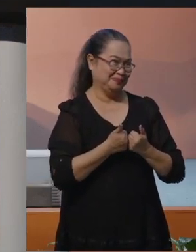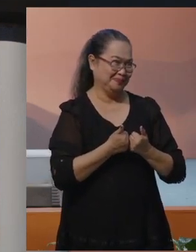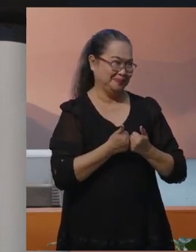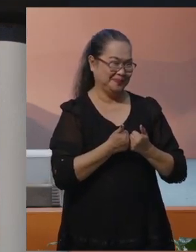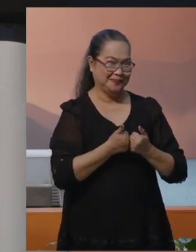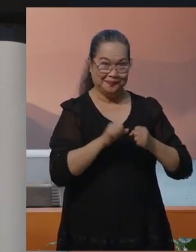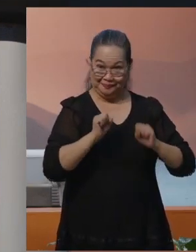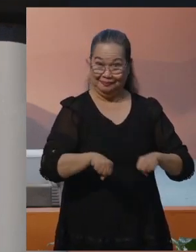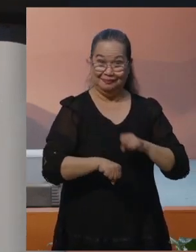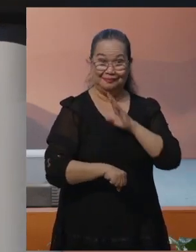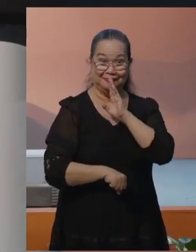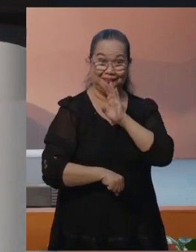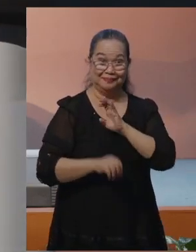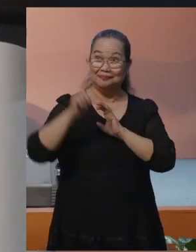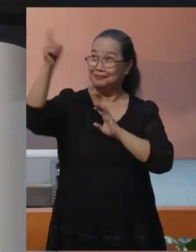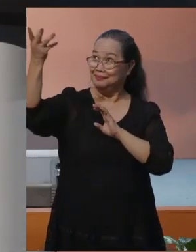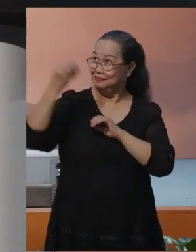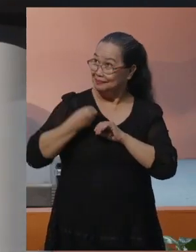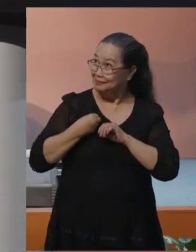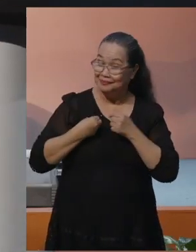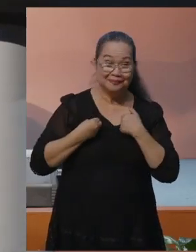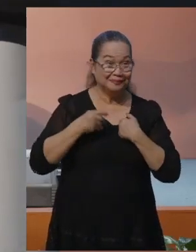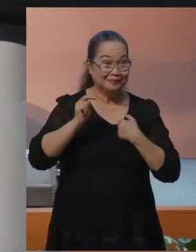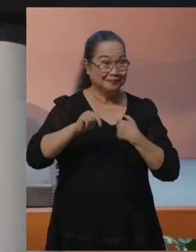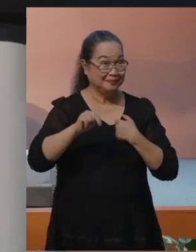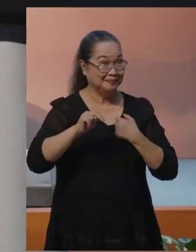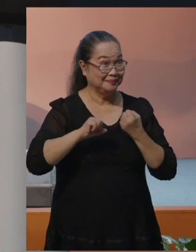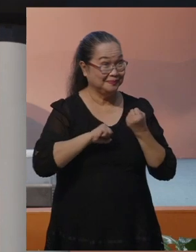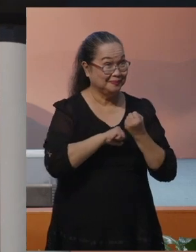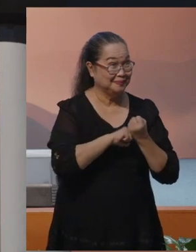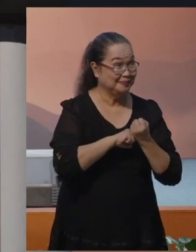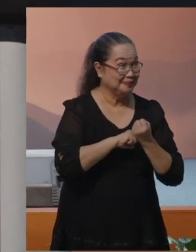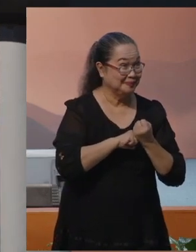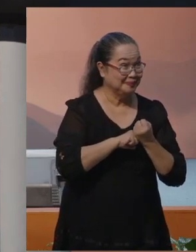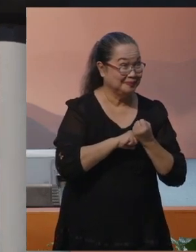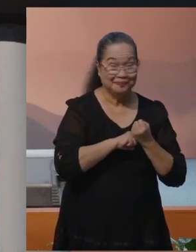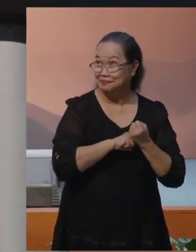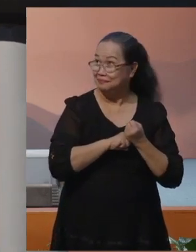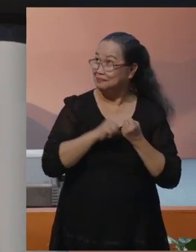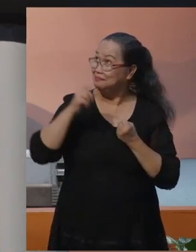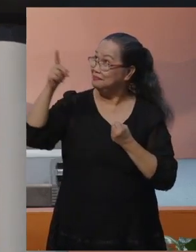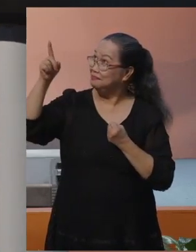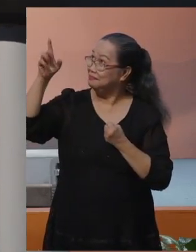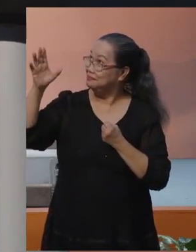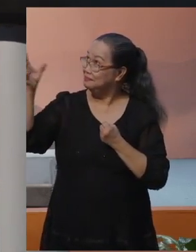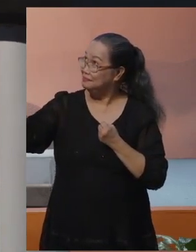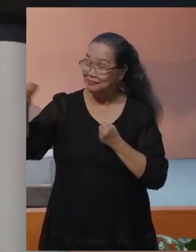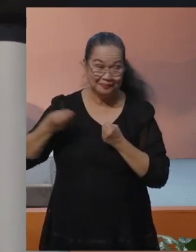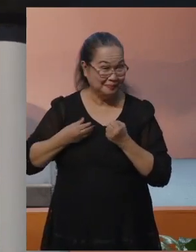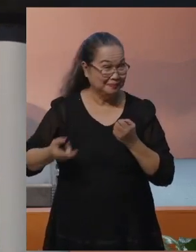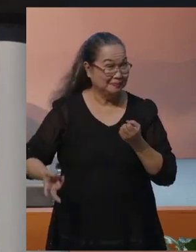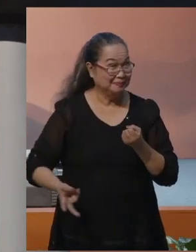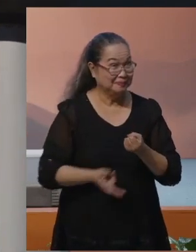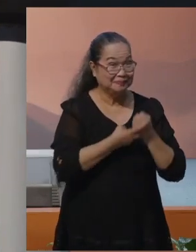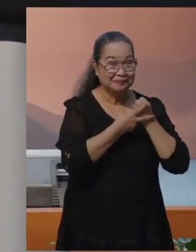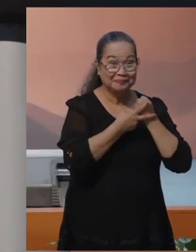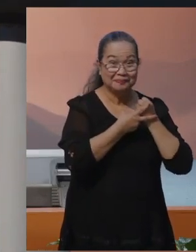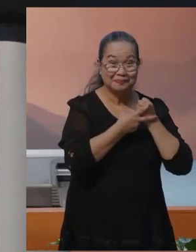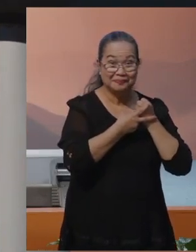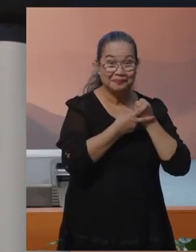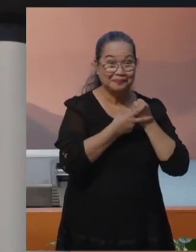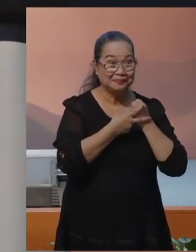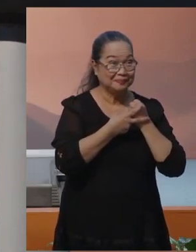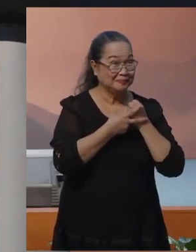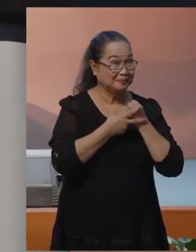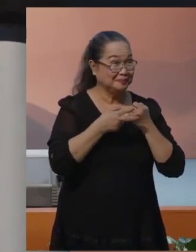ba niyang bigyan tayo ng ating pangangailangan? Pwede ba siyang sumaklolo sa ating mga mahal sa